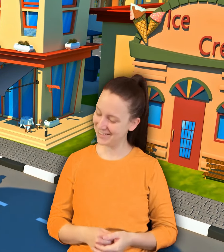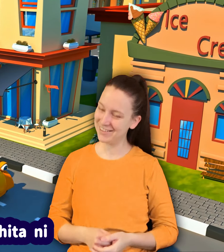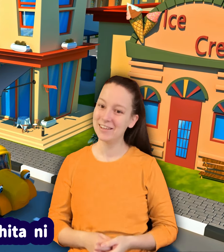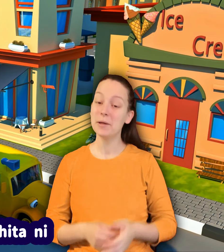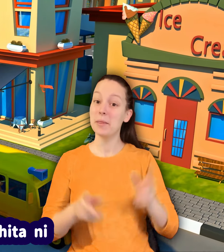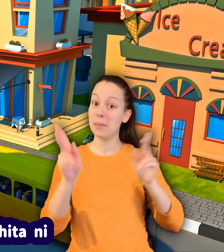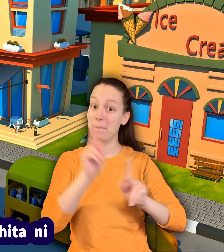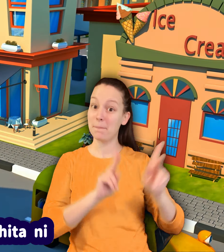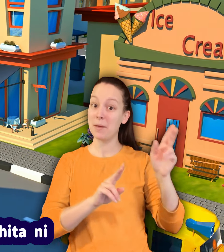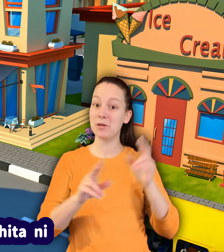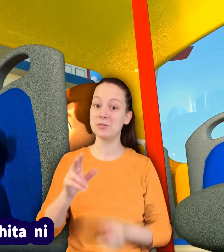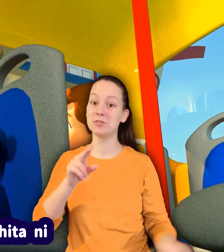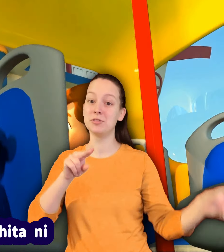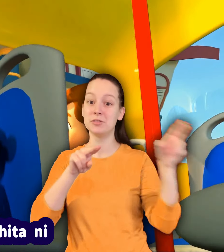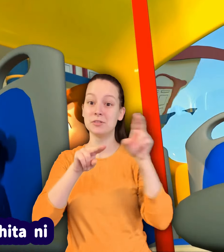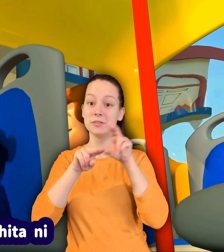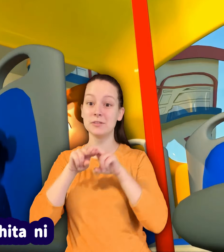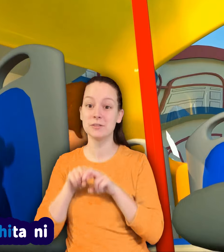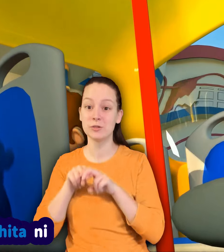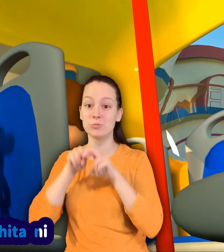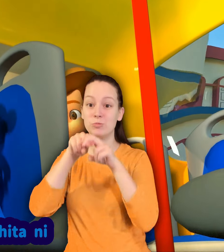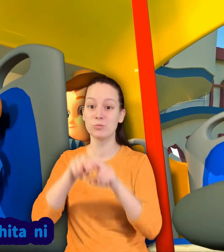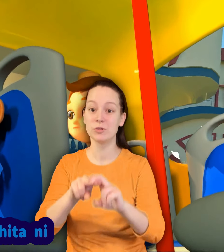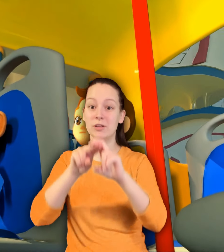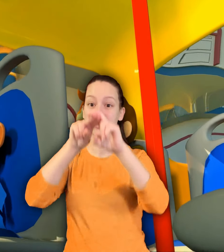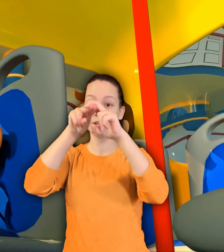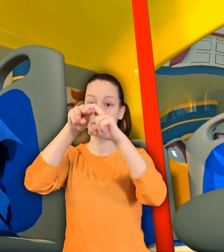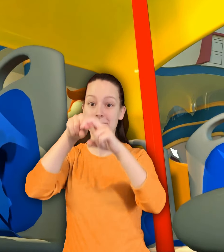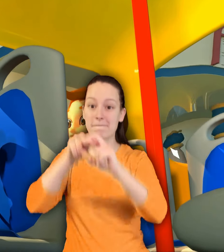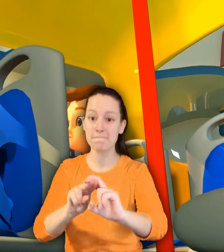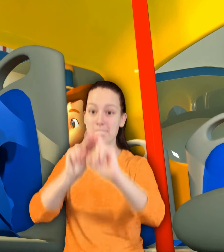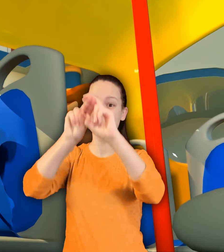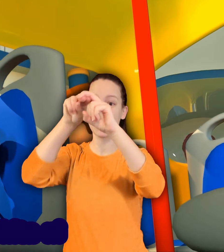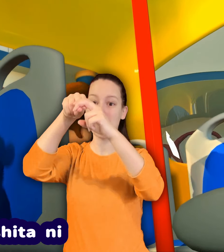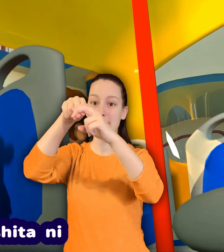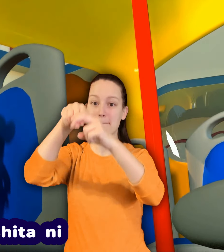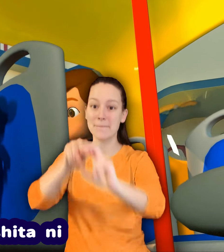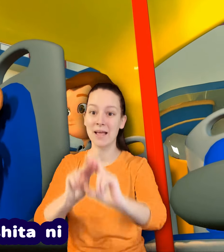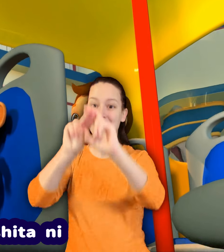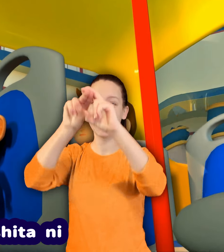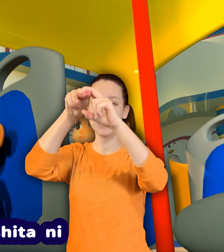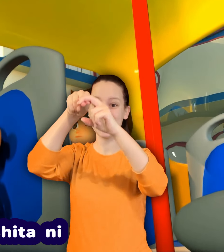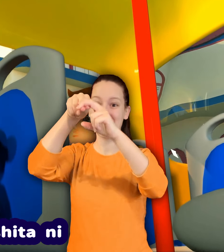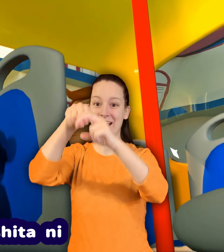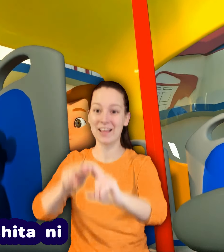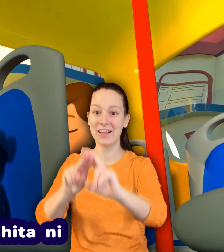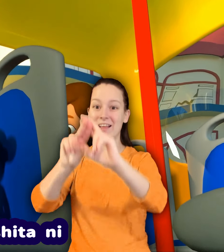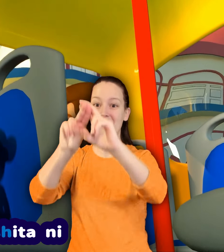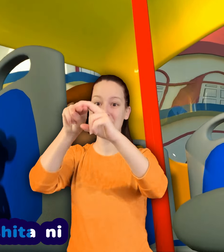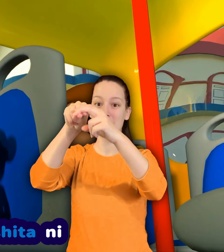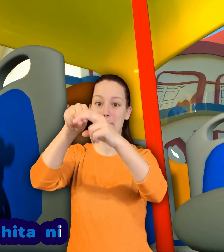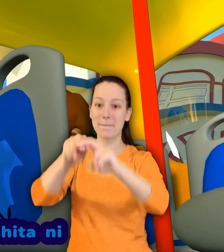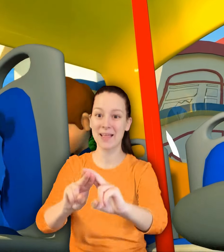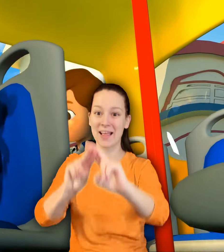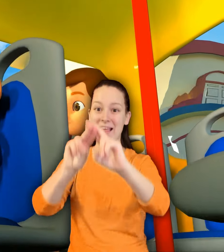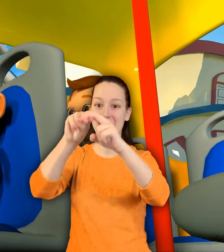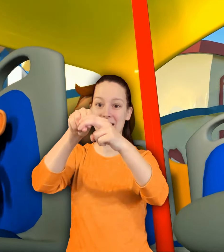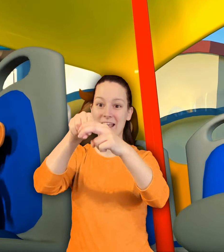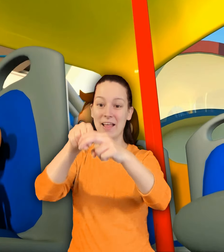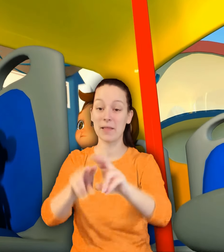まるバスのお客さん上に下に上上に下に